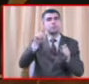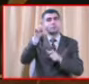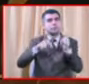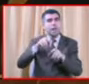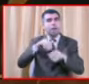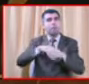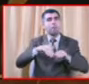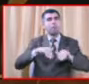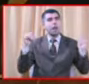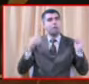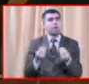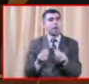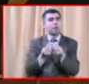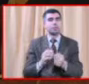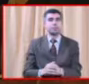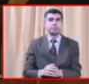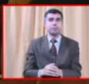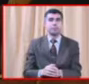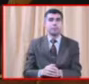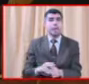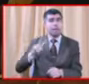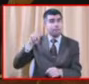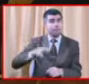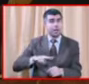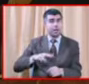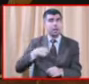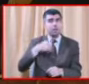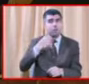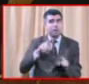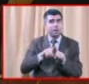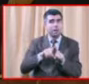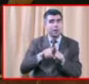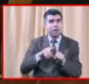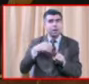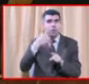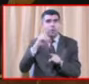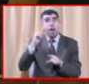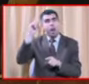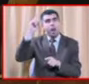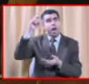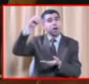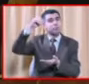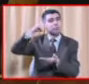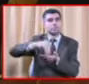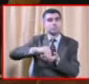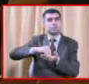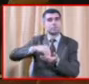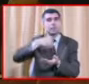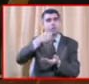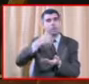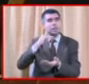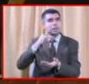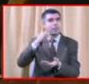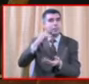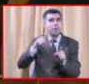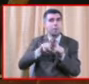النائبات، الحقيقه لا مراد لقدر الله، هذا شيء من عند الله لا يمكن على